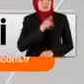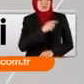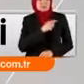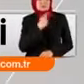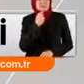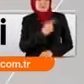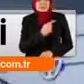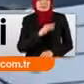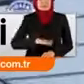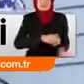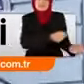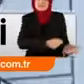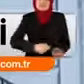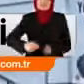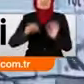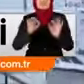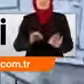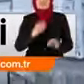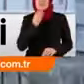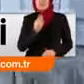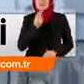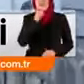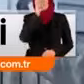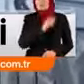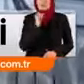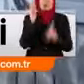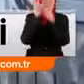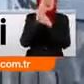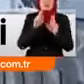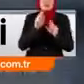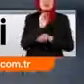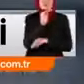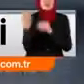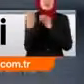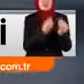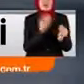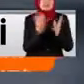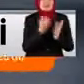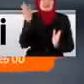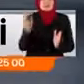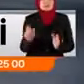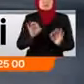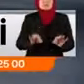sürüklemeye başladı genç kadının kabusu yaşatan o saldırgan serbest kaldı